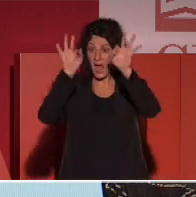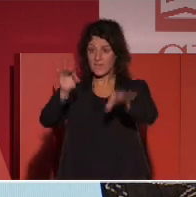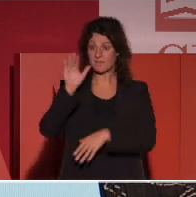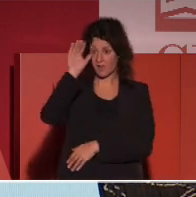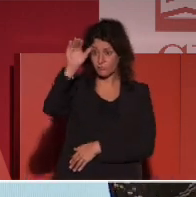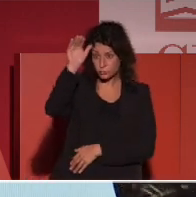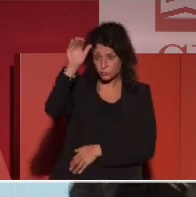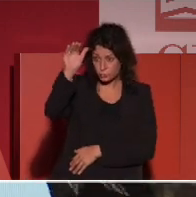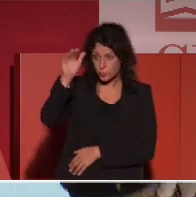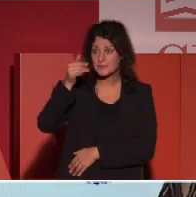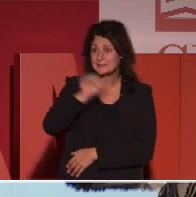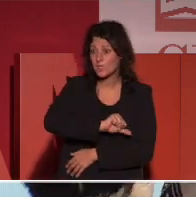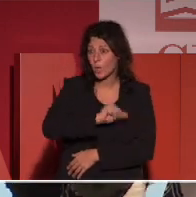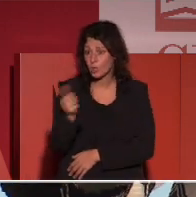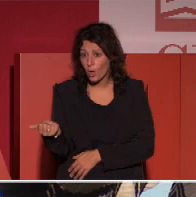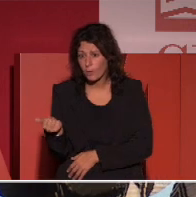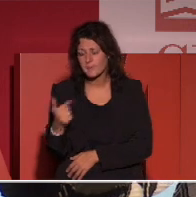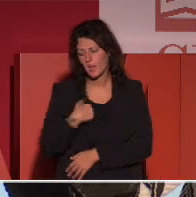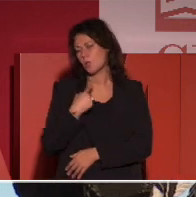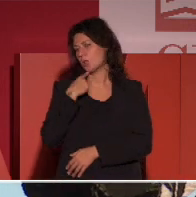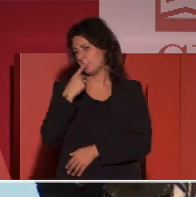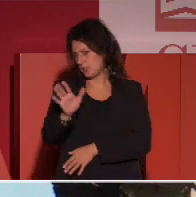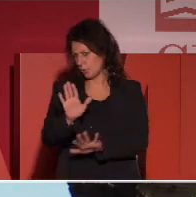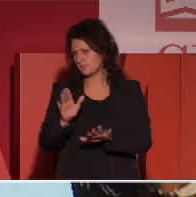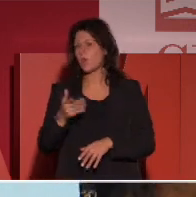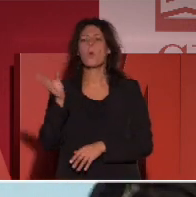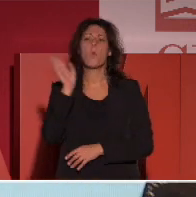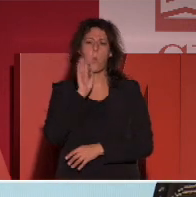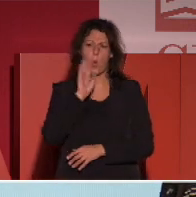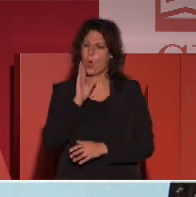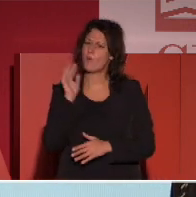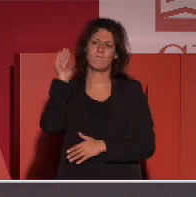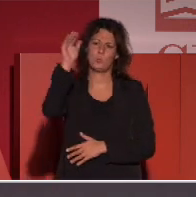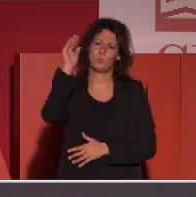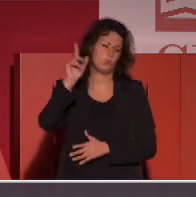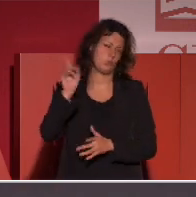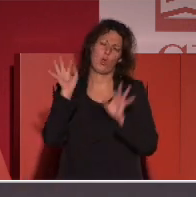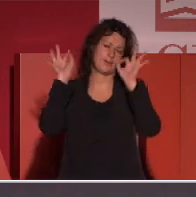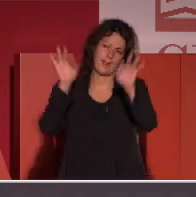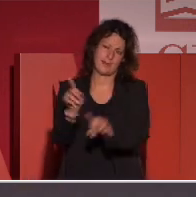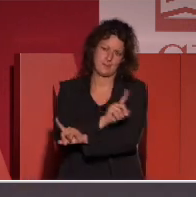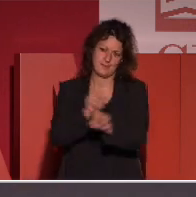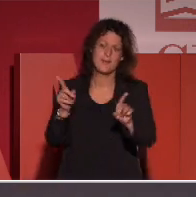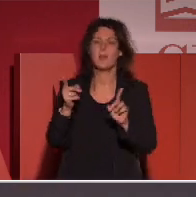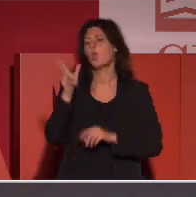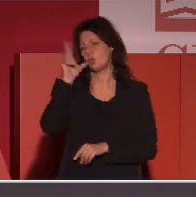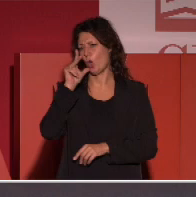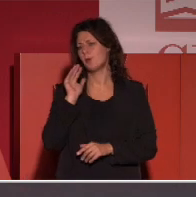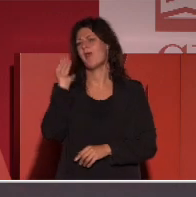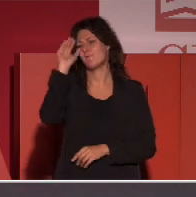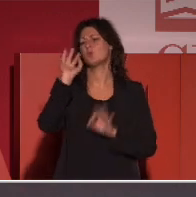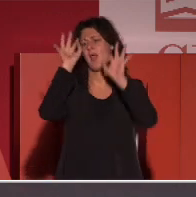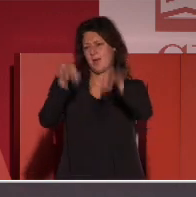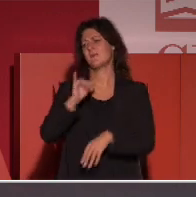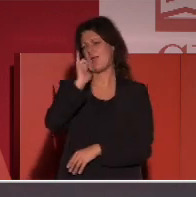sapiens sapiens no no no ma anche qui mi baso su una roba assolutamente scientifica c'è un genetista inglese si chiama steve jobs in odore di nobel